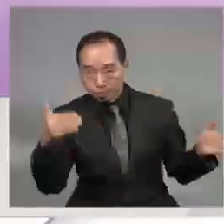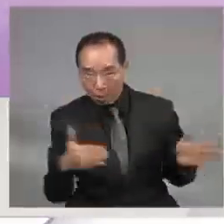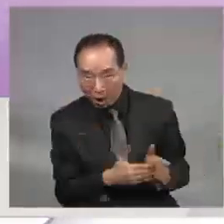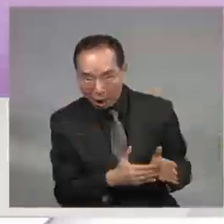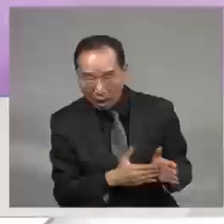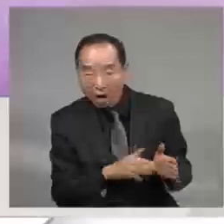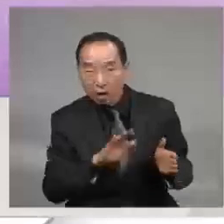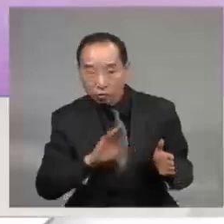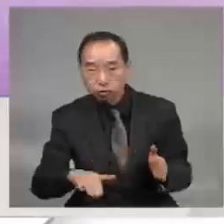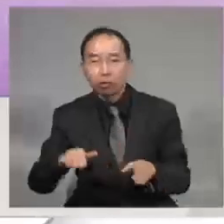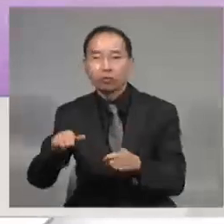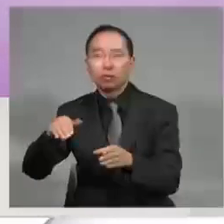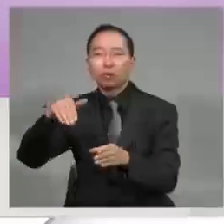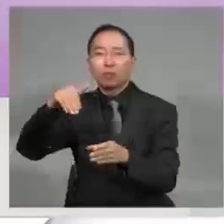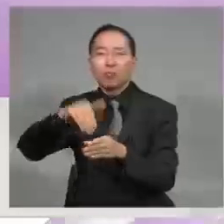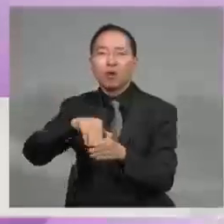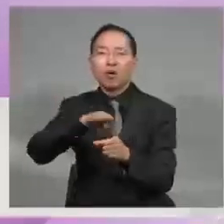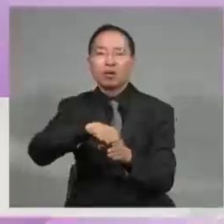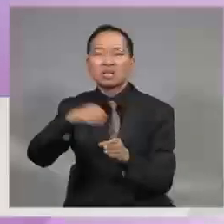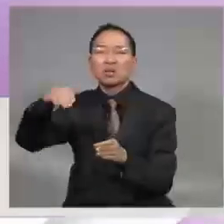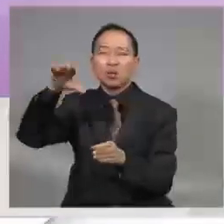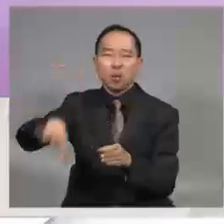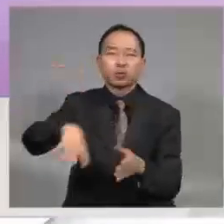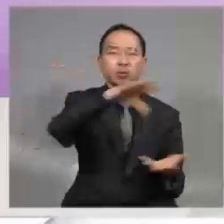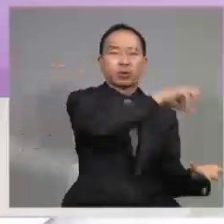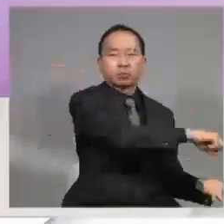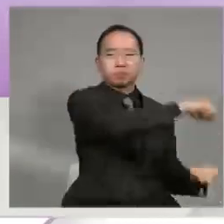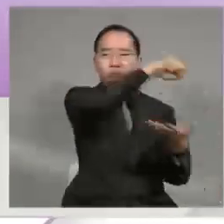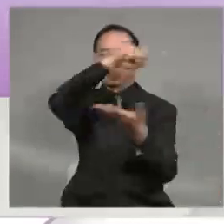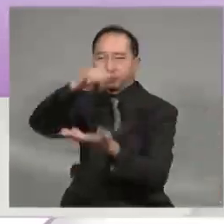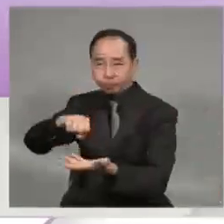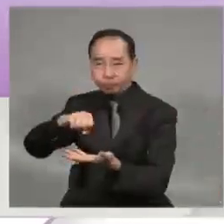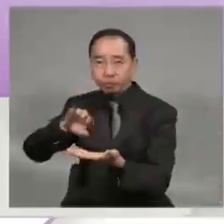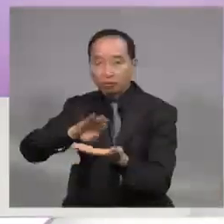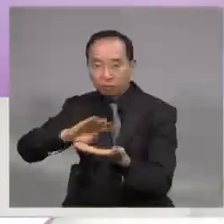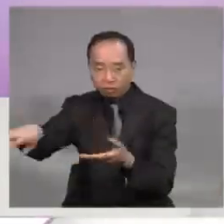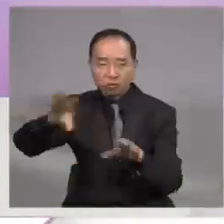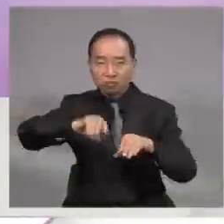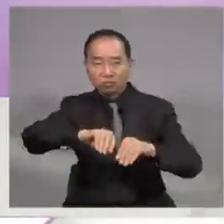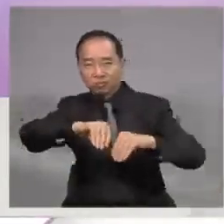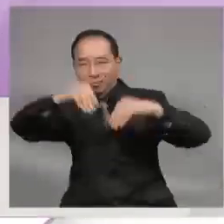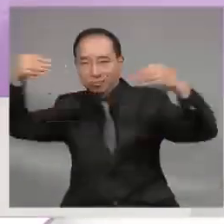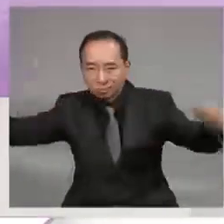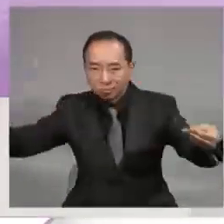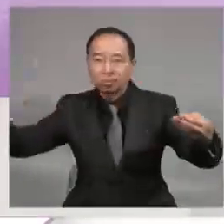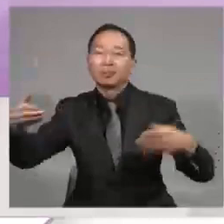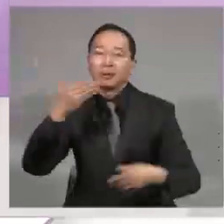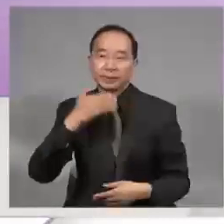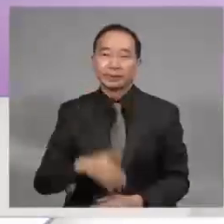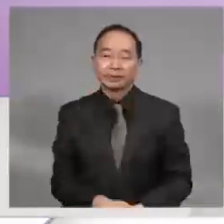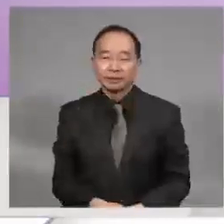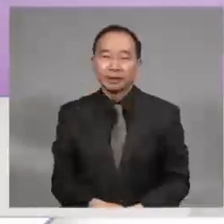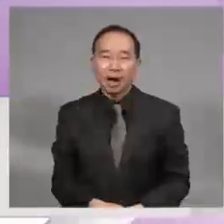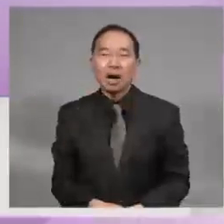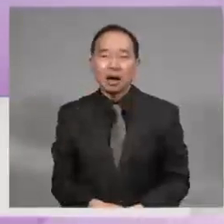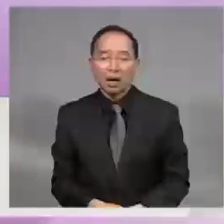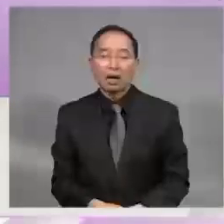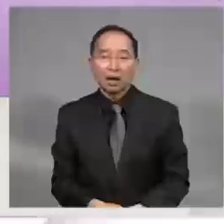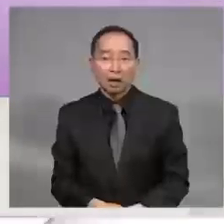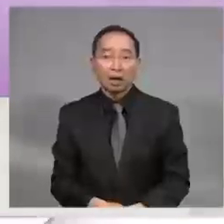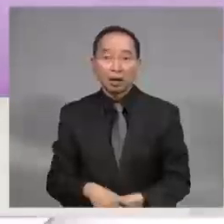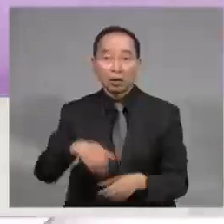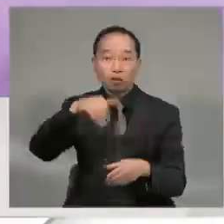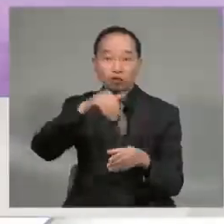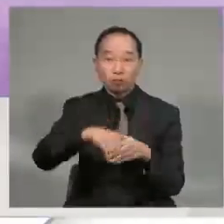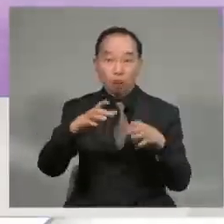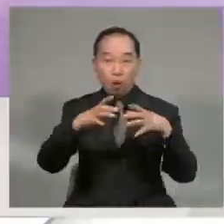이제 투표함을 투표를 개표를 하게 됩니다. 아, 정해진 개표소로 또 이동을 네. 하게 되는군요. 네. 이송을. 투표함은 이렇게 좀 철저하게